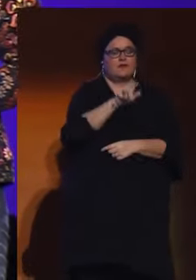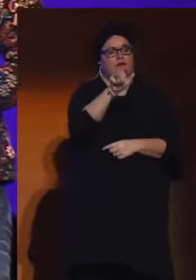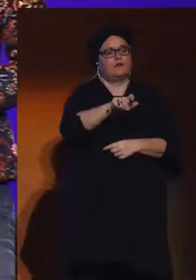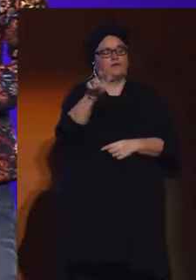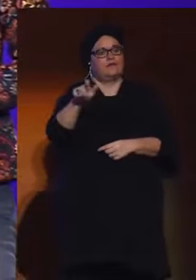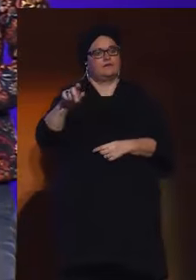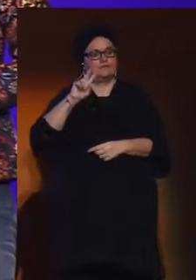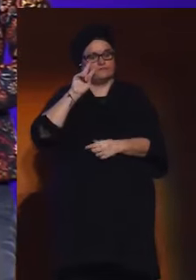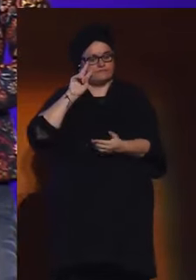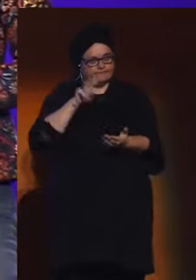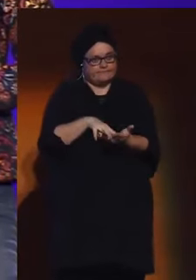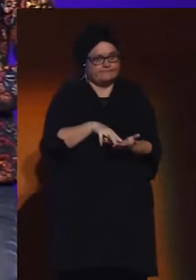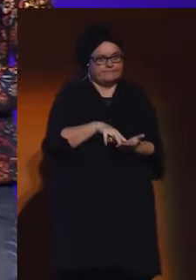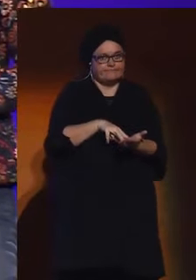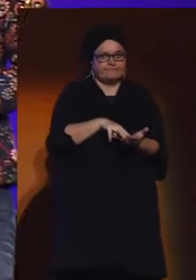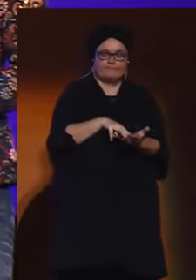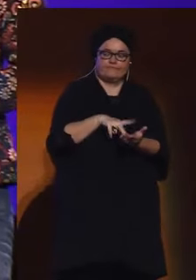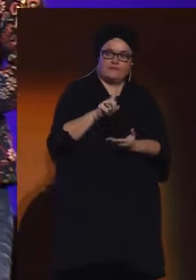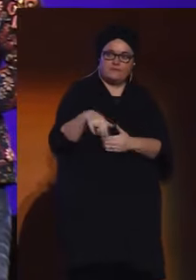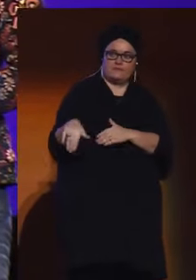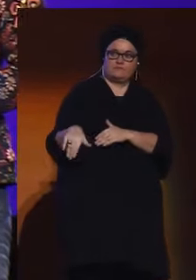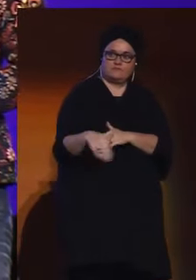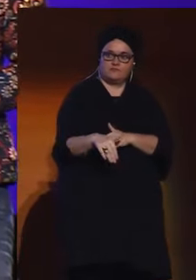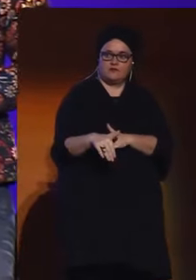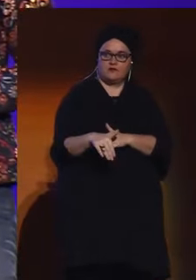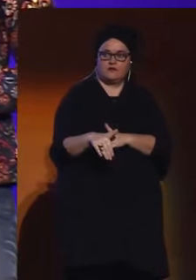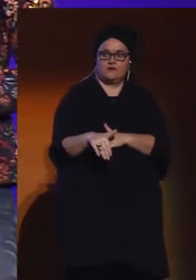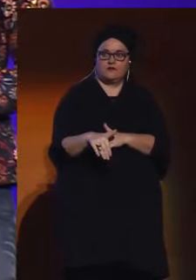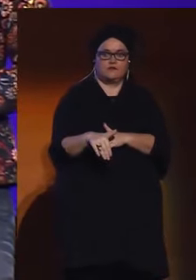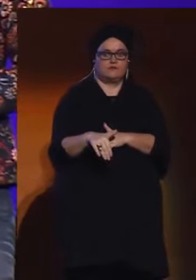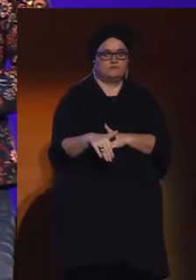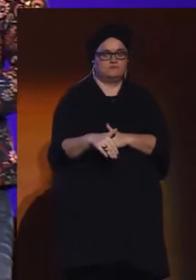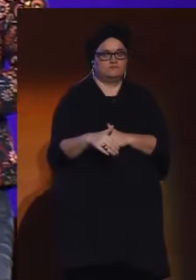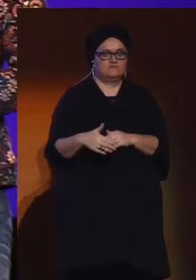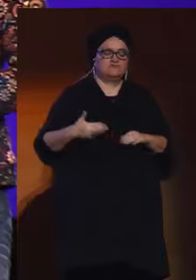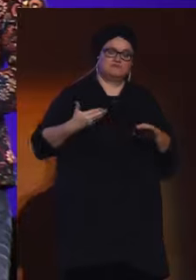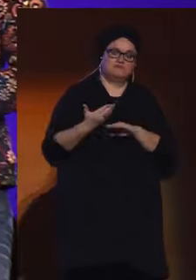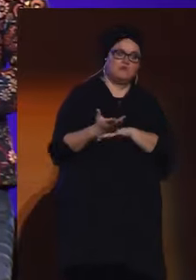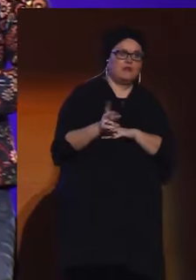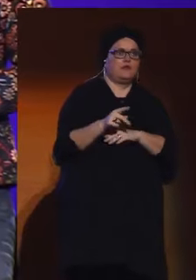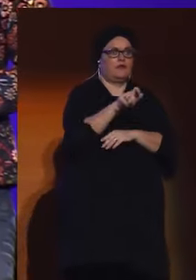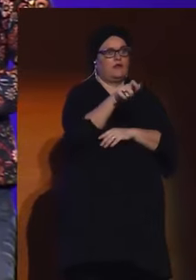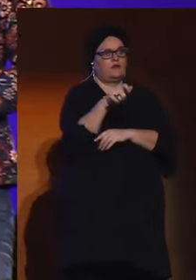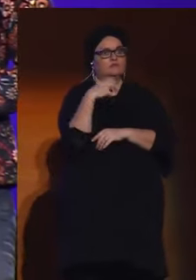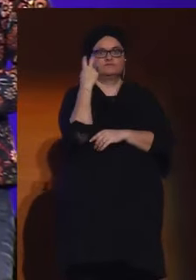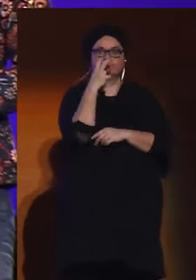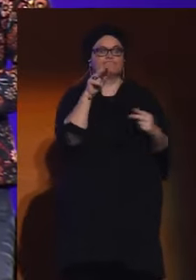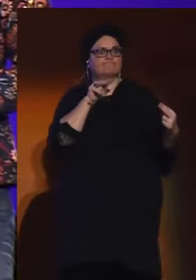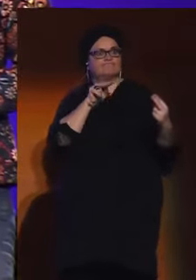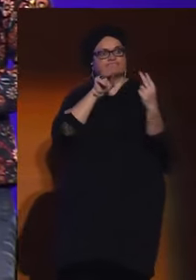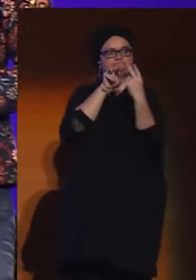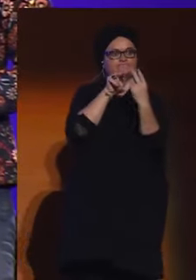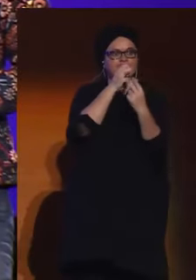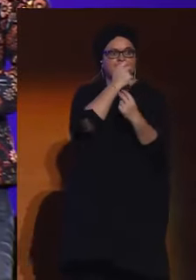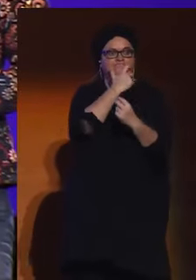jendearen errekonozimendua eta da batez ere kalera atera ahal izatea eta jendeari begietara begiratu ahal